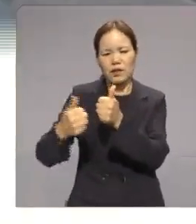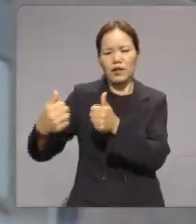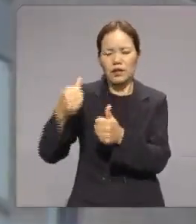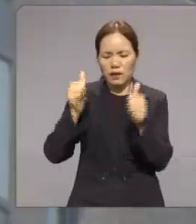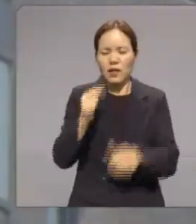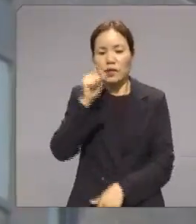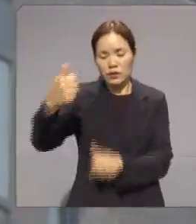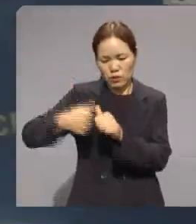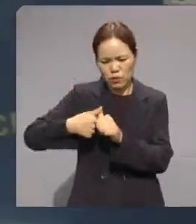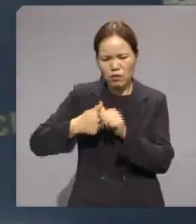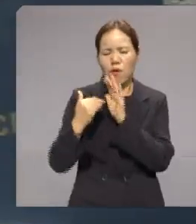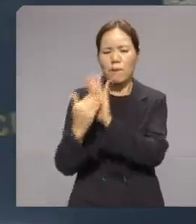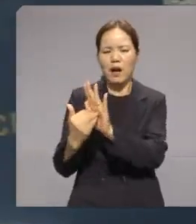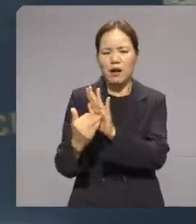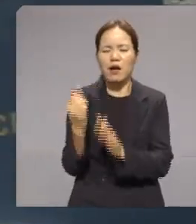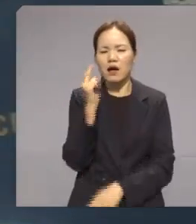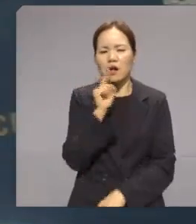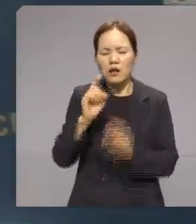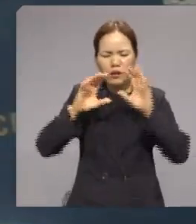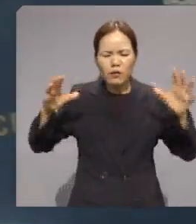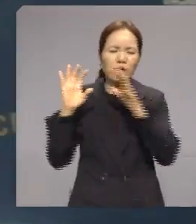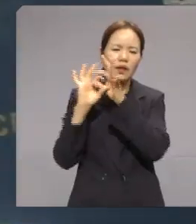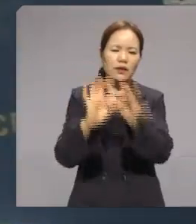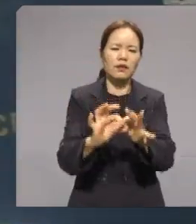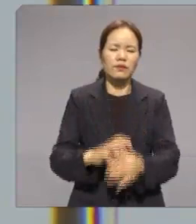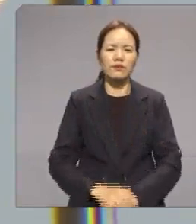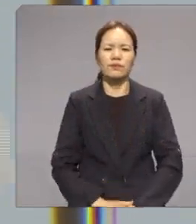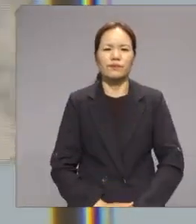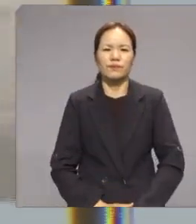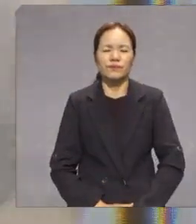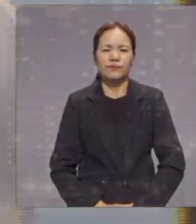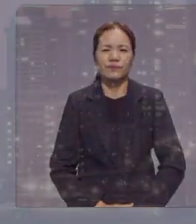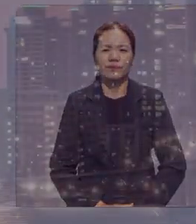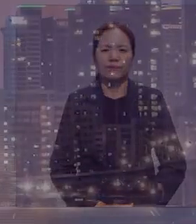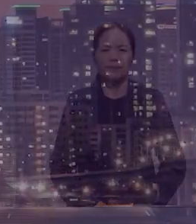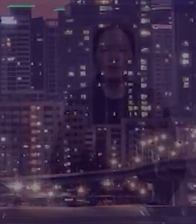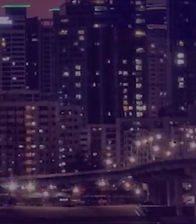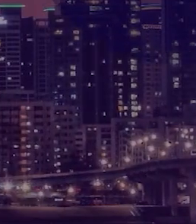않은 만큼 논란은 계속 이어질 전망입니다. OBS 뉴스 정진호입니다.